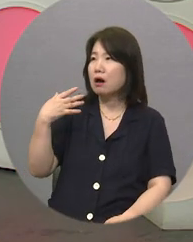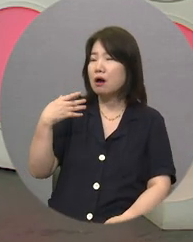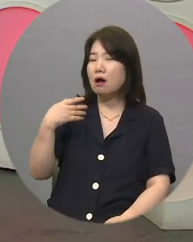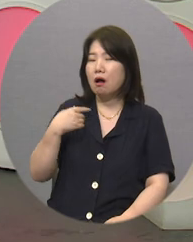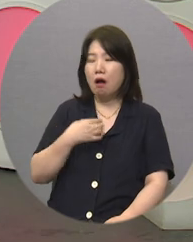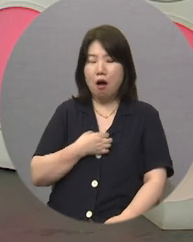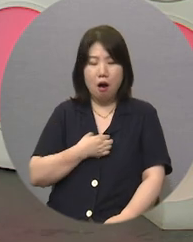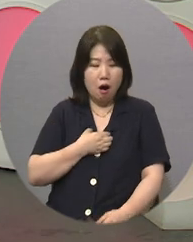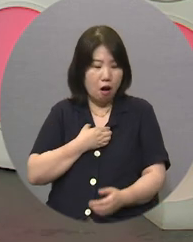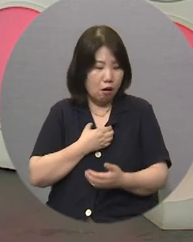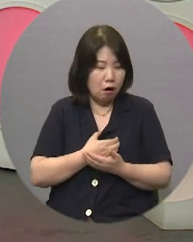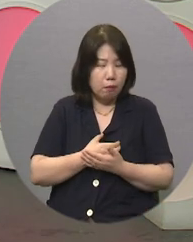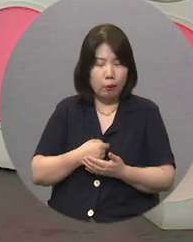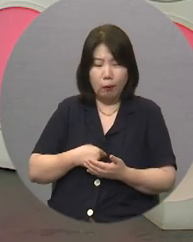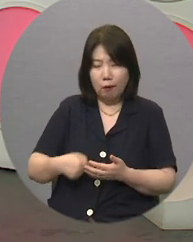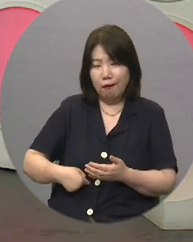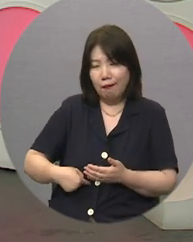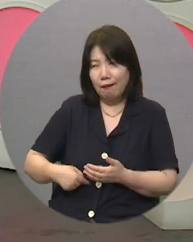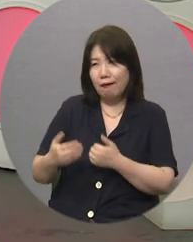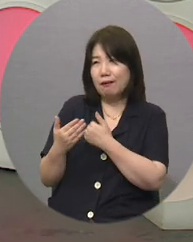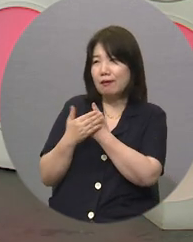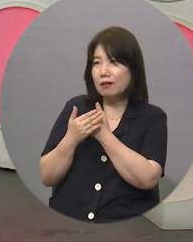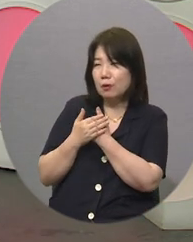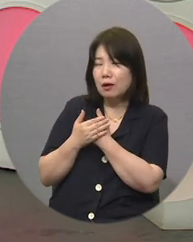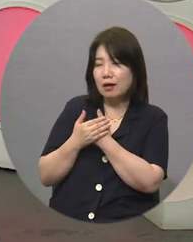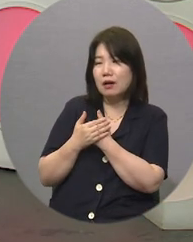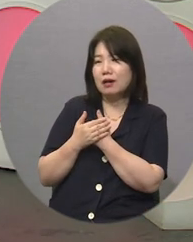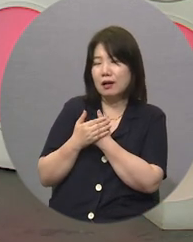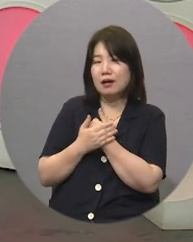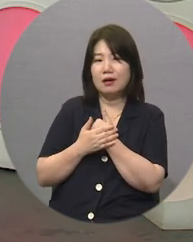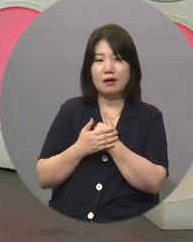그때마다 울컥하는 마음이 들었습니다.